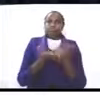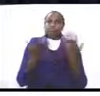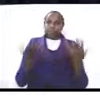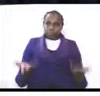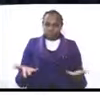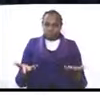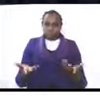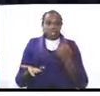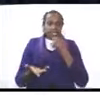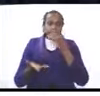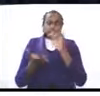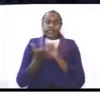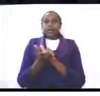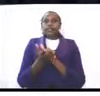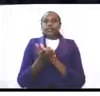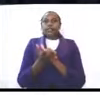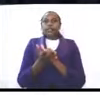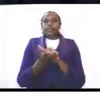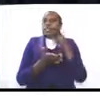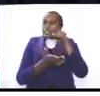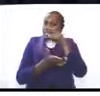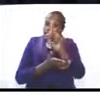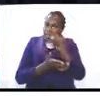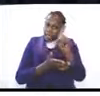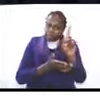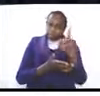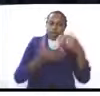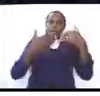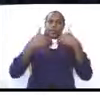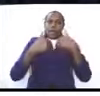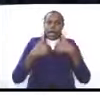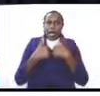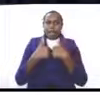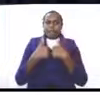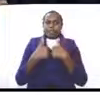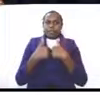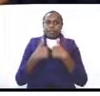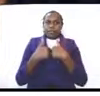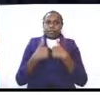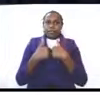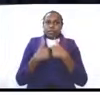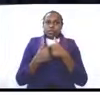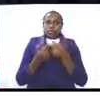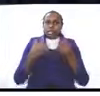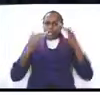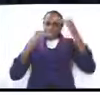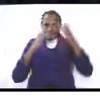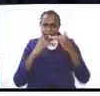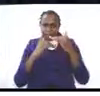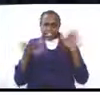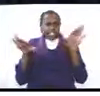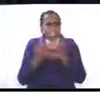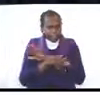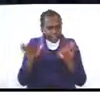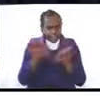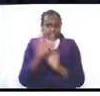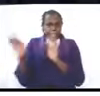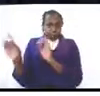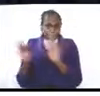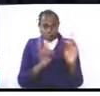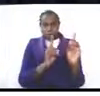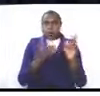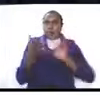na akamwambia, bali wewe uwe na kiasi katika mambo yote. Na